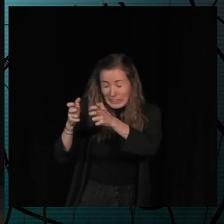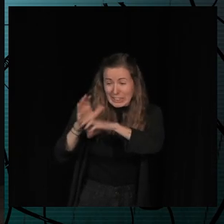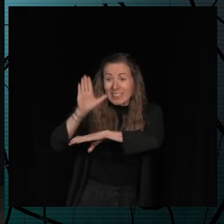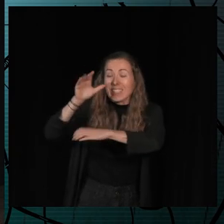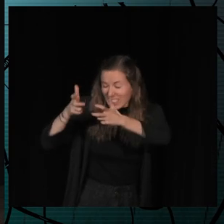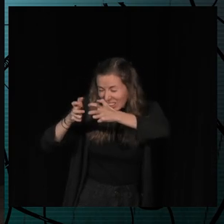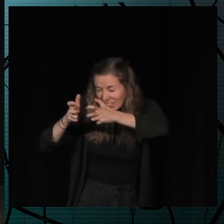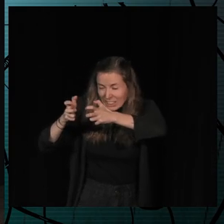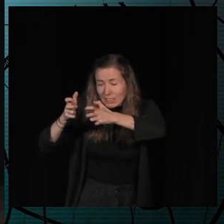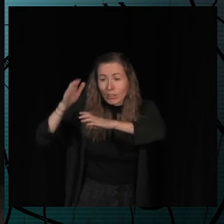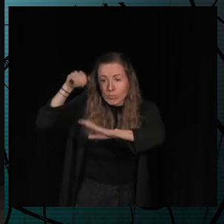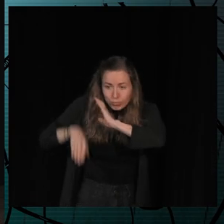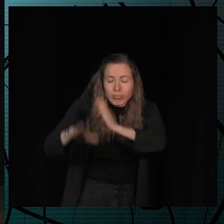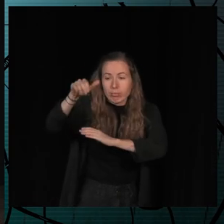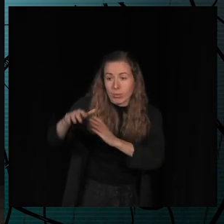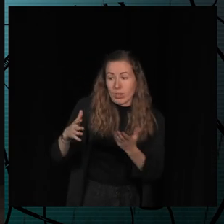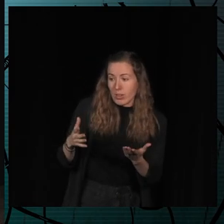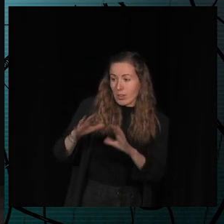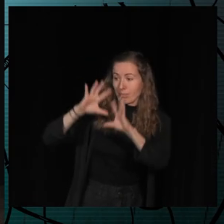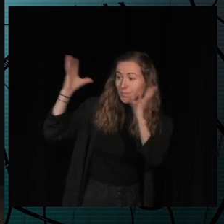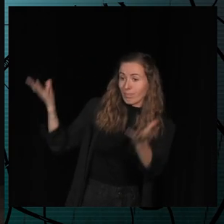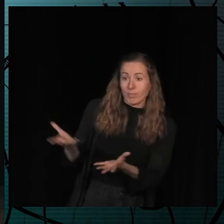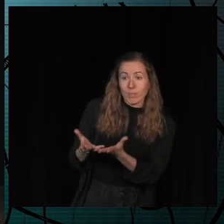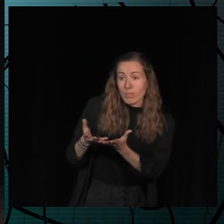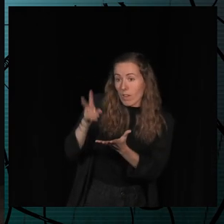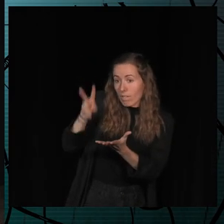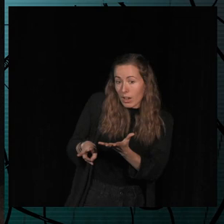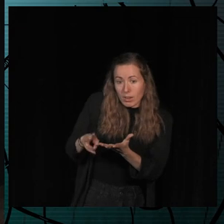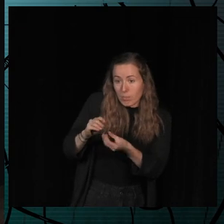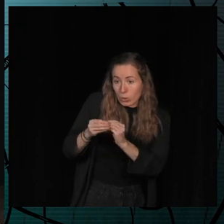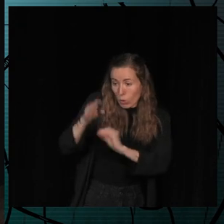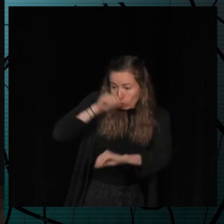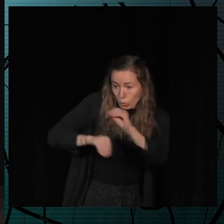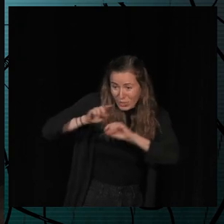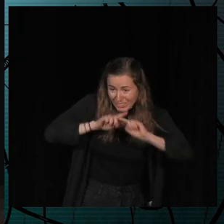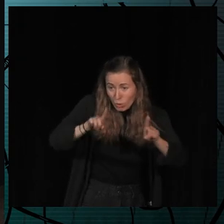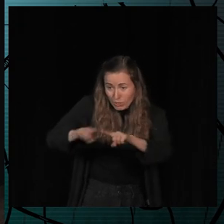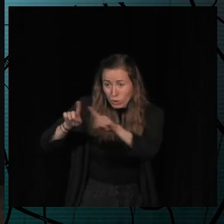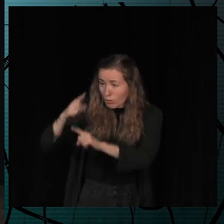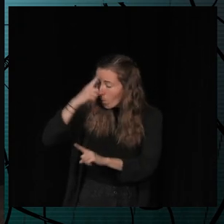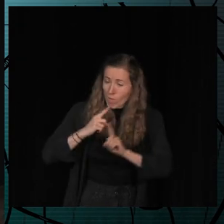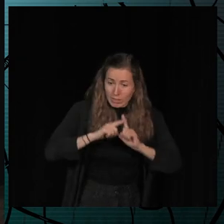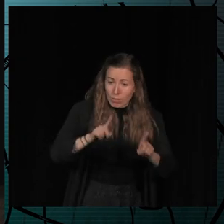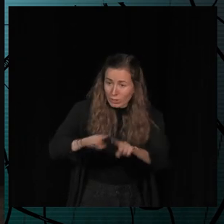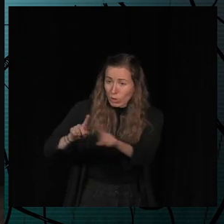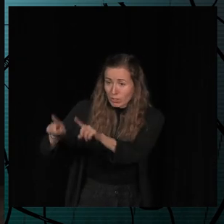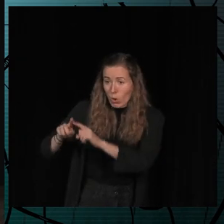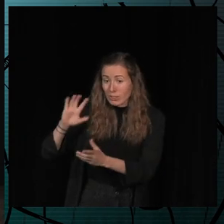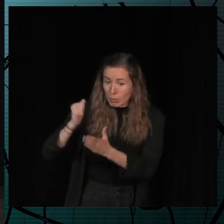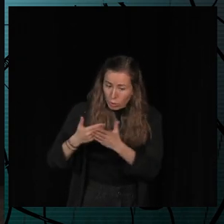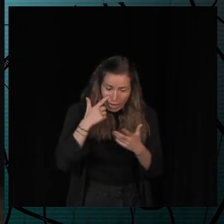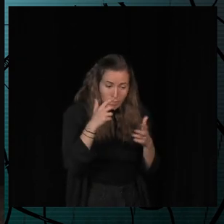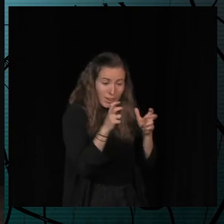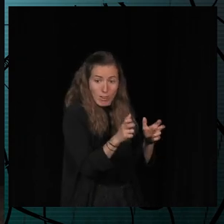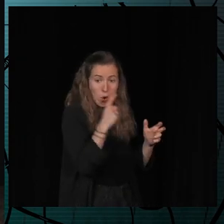jeux vidéo on pourra pas voilà répondre du tout de la même manière à tout ça il faut aussi entendre ce que l'écran